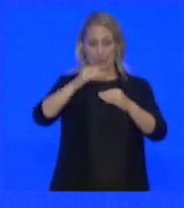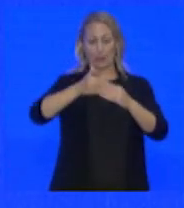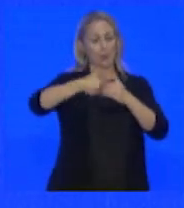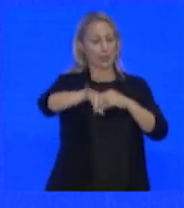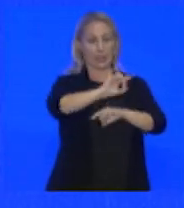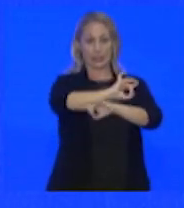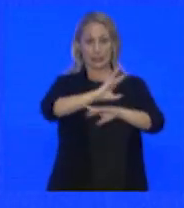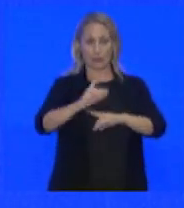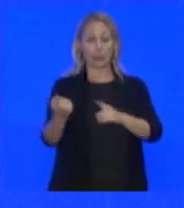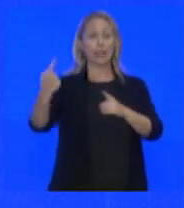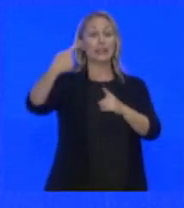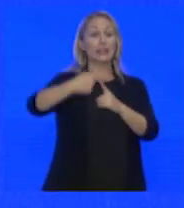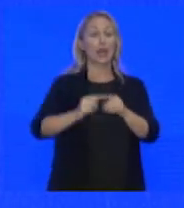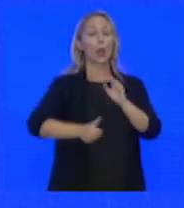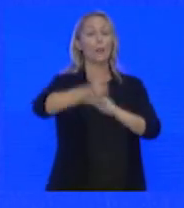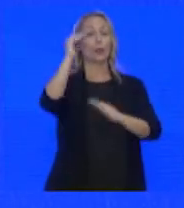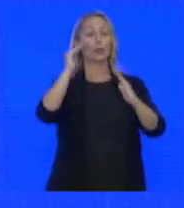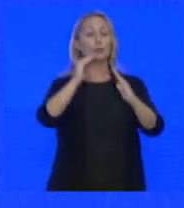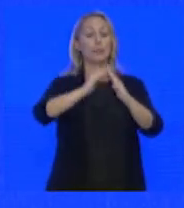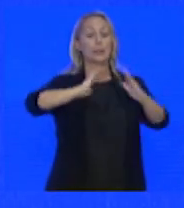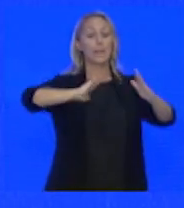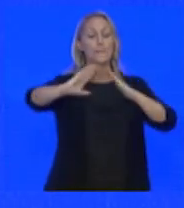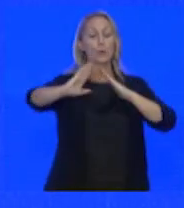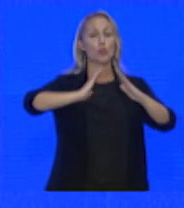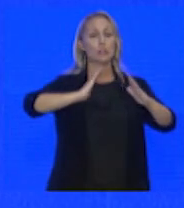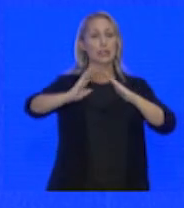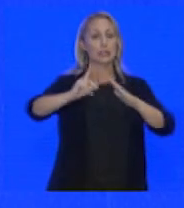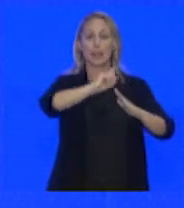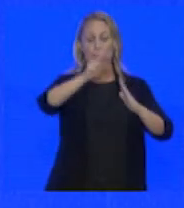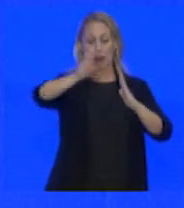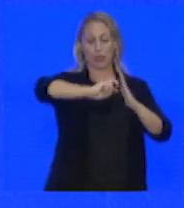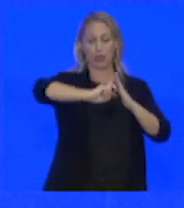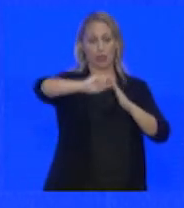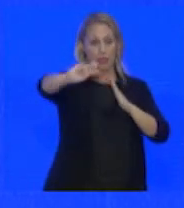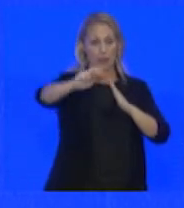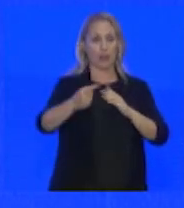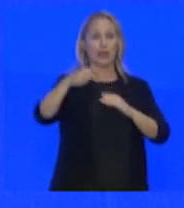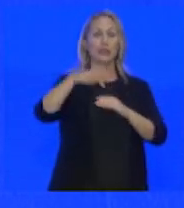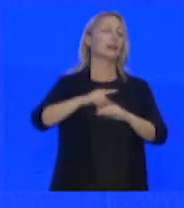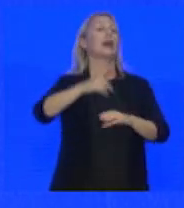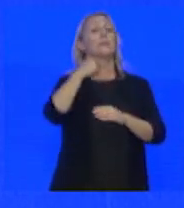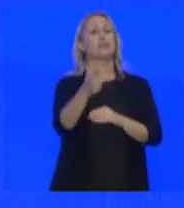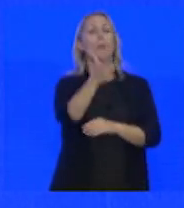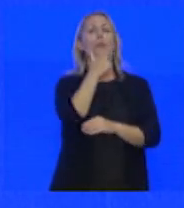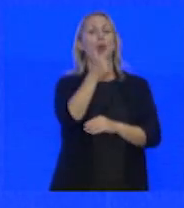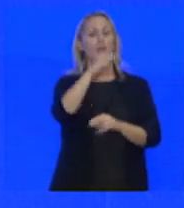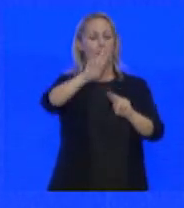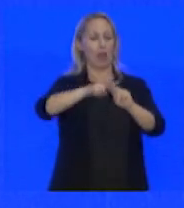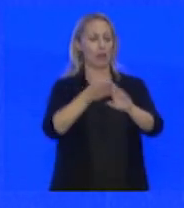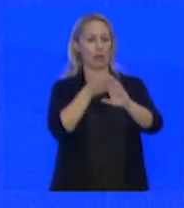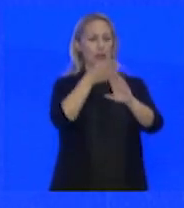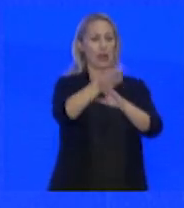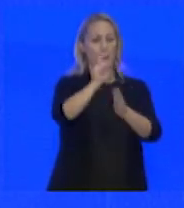αυτό, στην προστασία της πρώτης κατοικίας με τη σημαντικότατη μείωση της σχετικής γραφειοκρατίας. Και